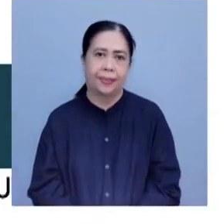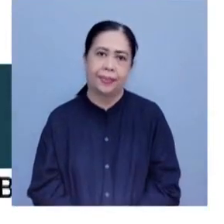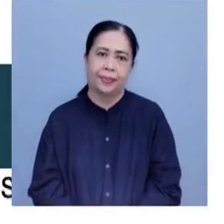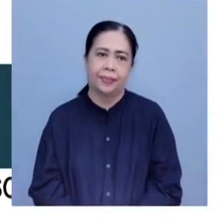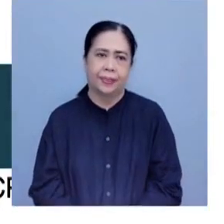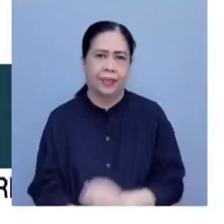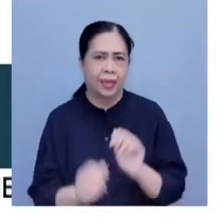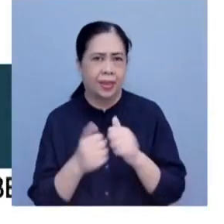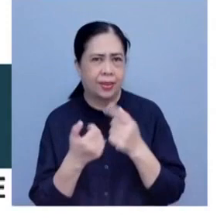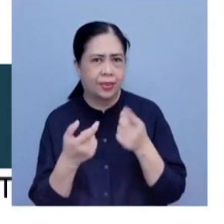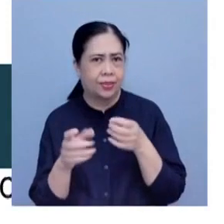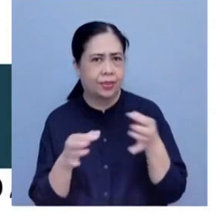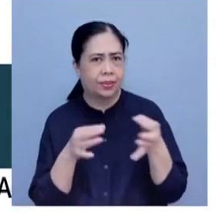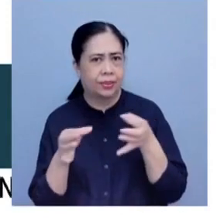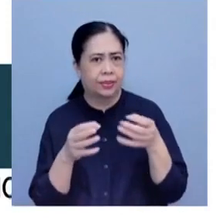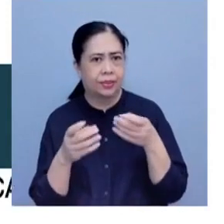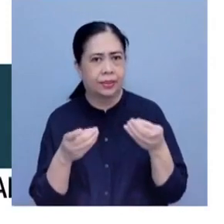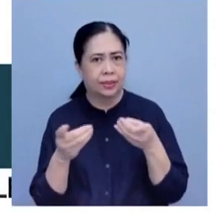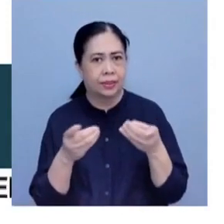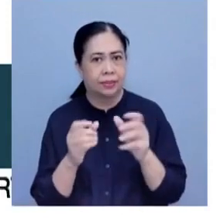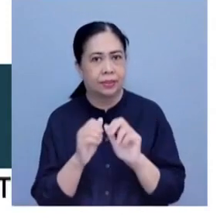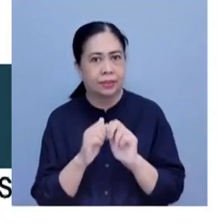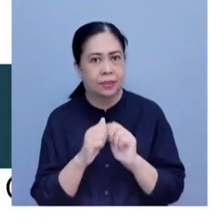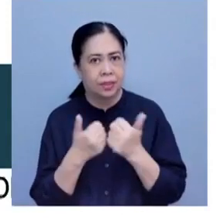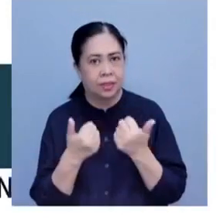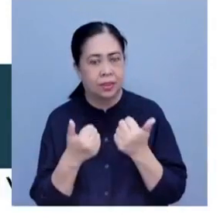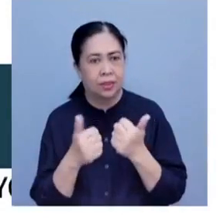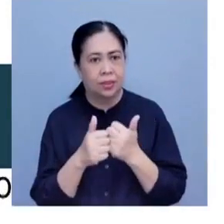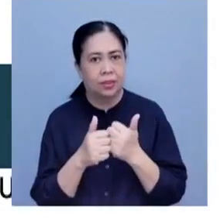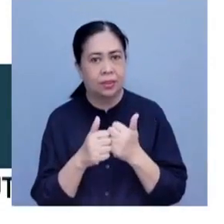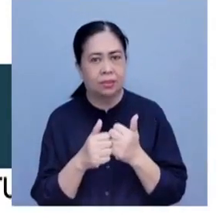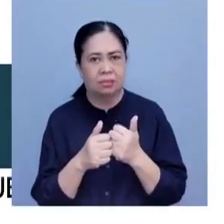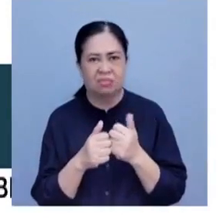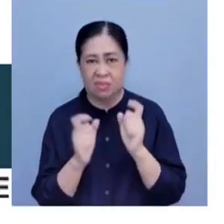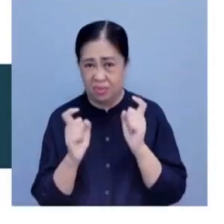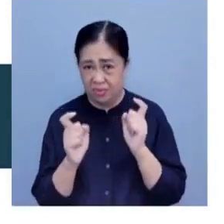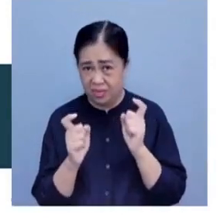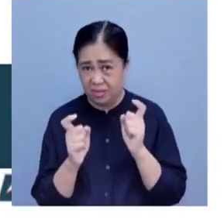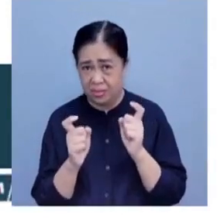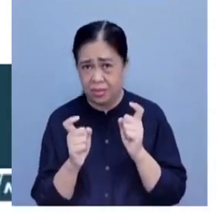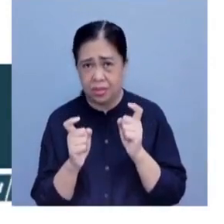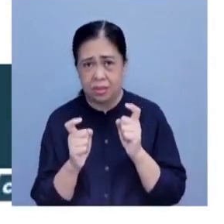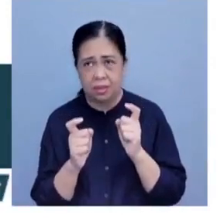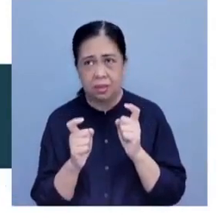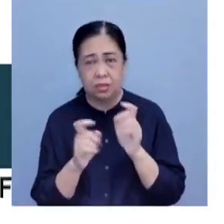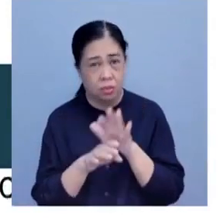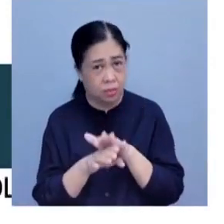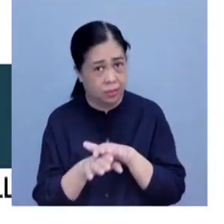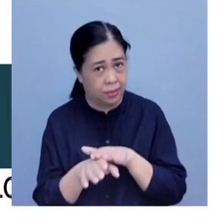paano mo mailalarawan kung paano, naging mabilis ba, bumabagal na ba